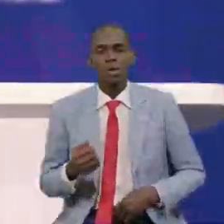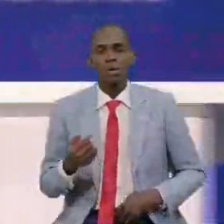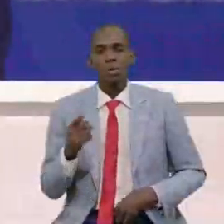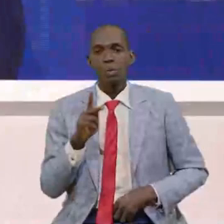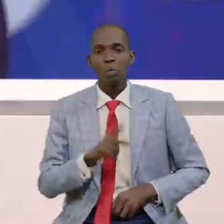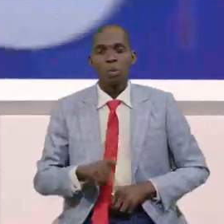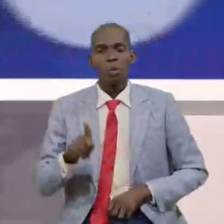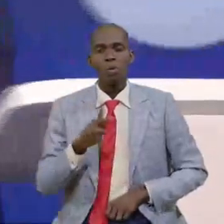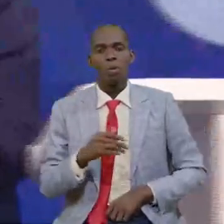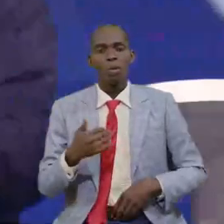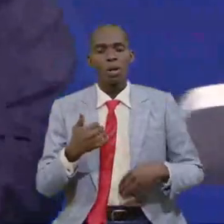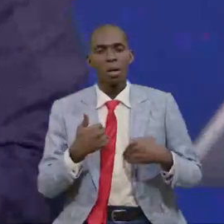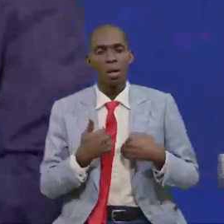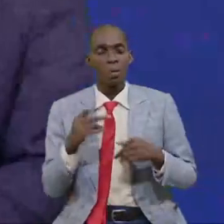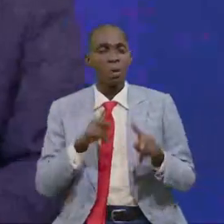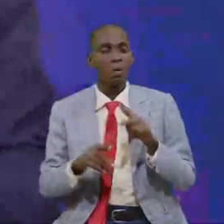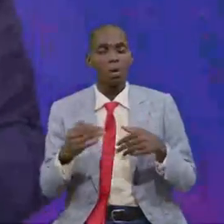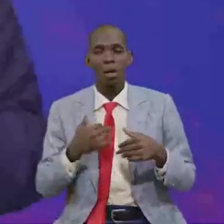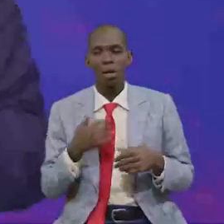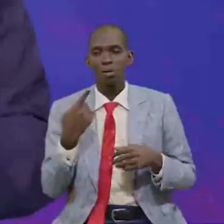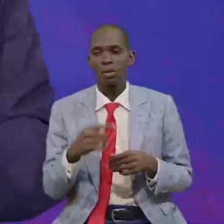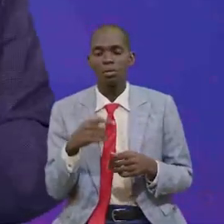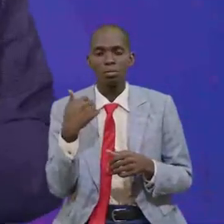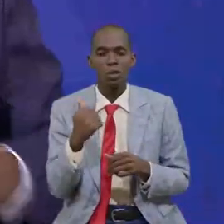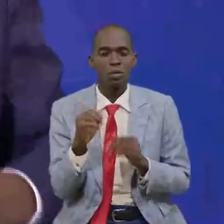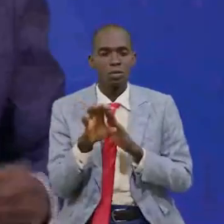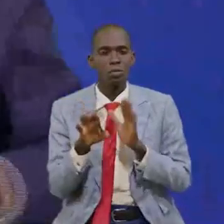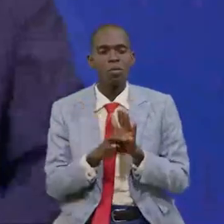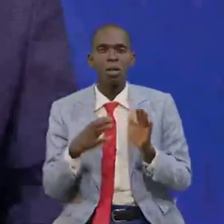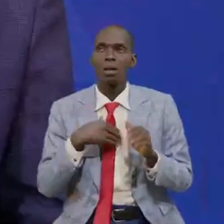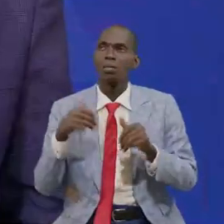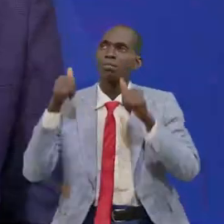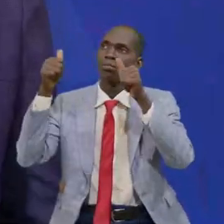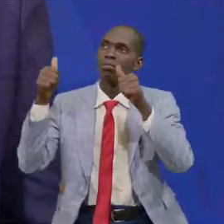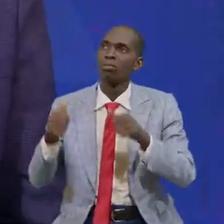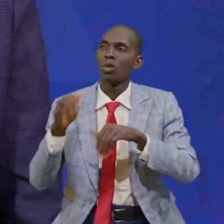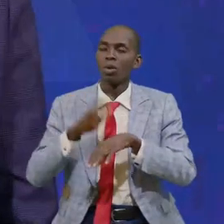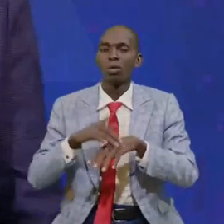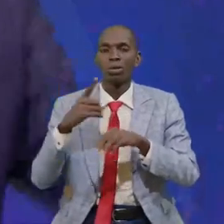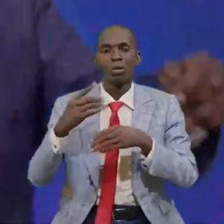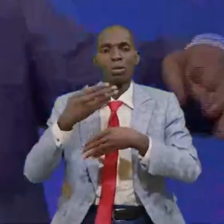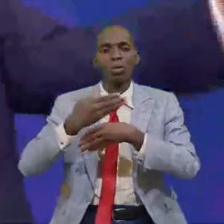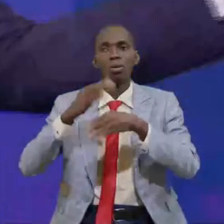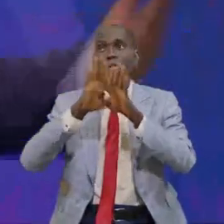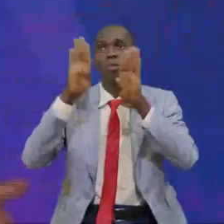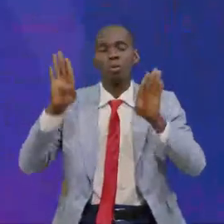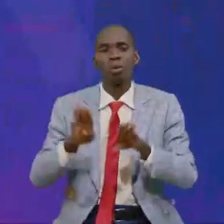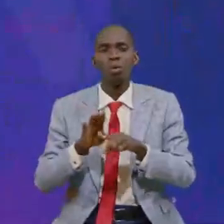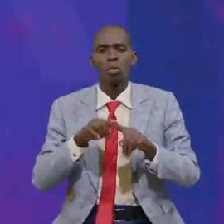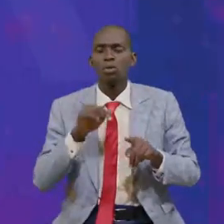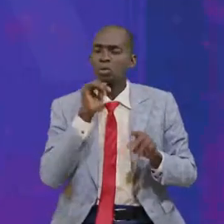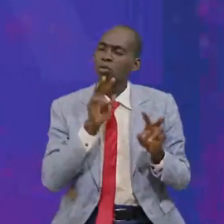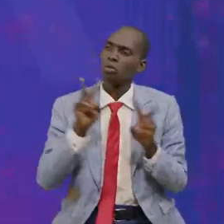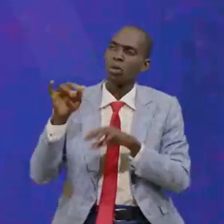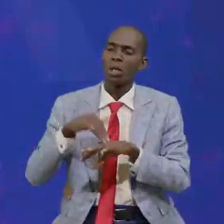Les gens ont les 10 commandements et ils collent ça au mur. Mais tu ne regardes pas ça chaque fois. Tu